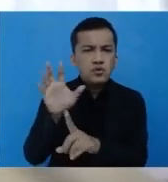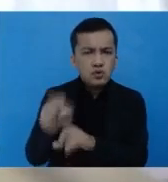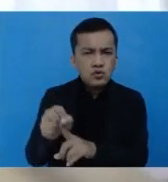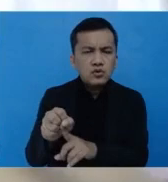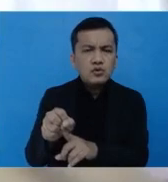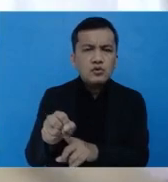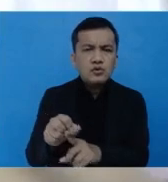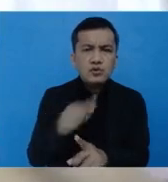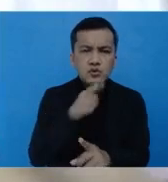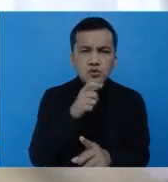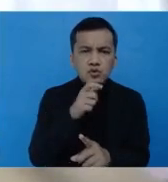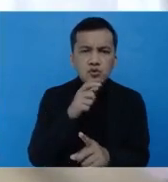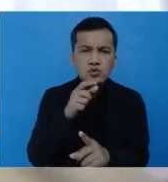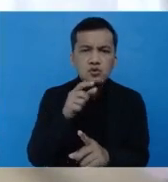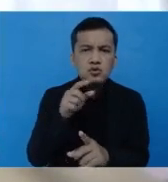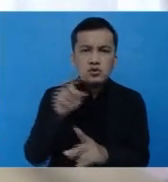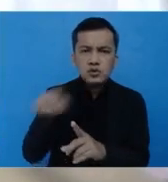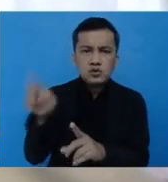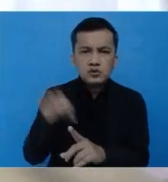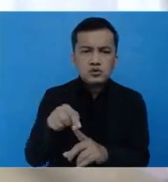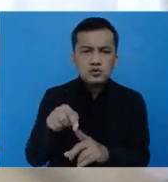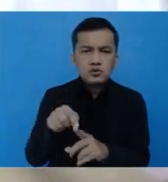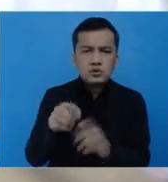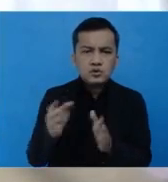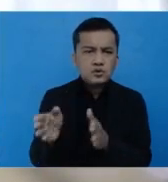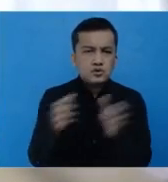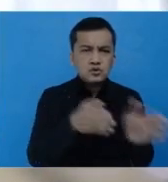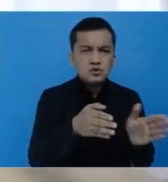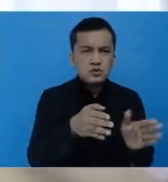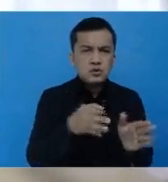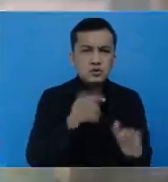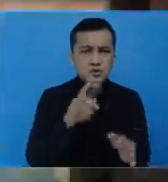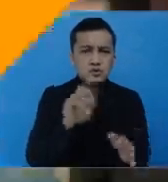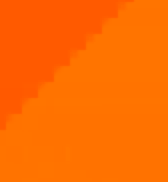kritiko susunod na itututok ang mga troll.